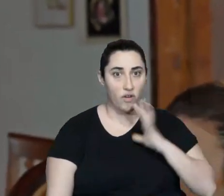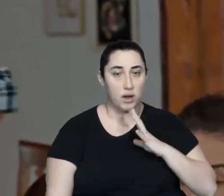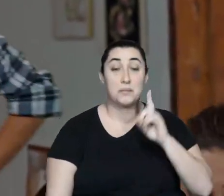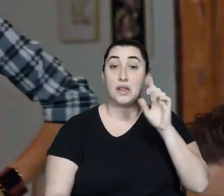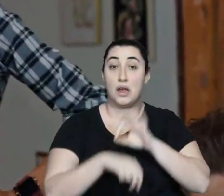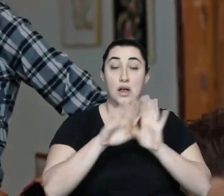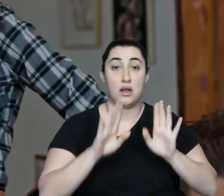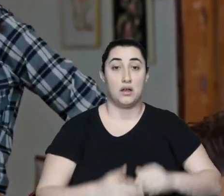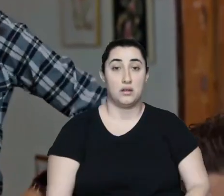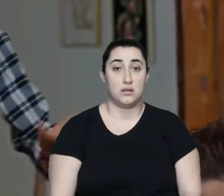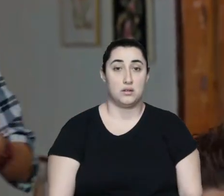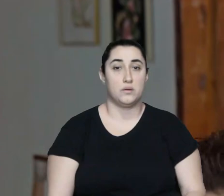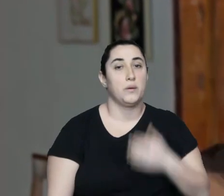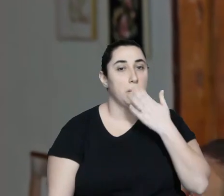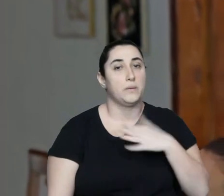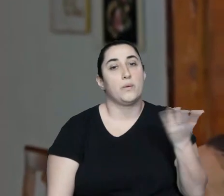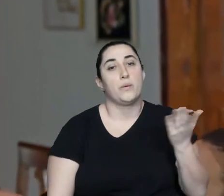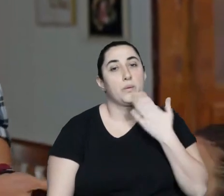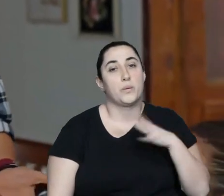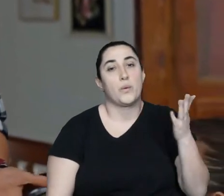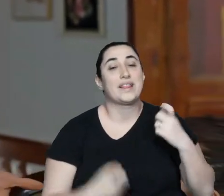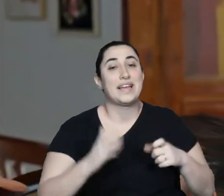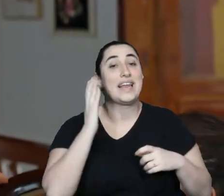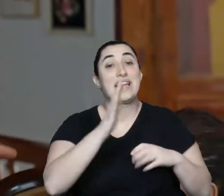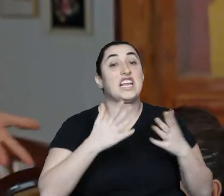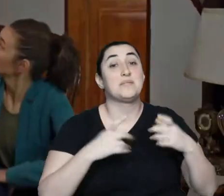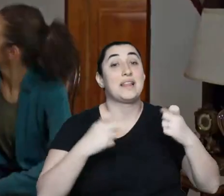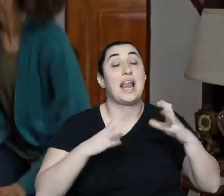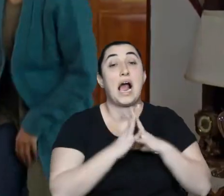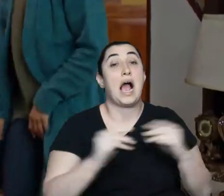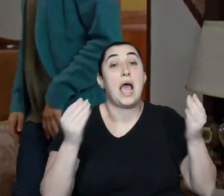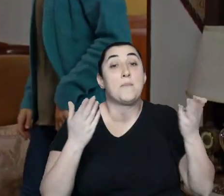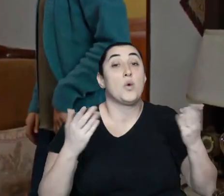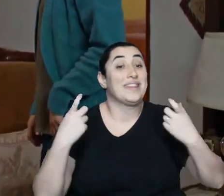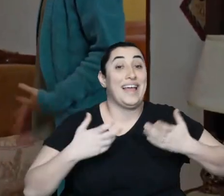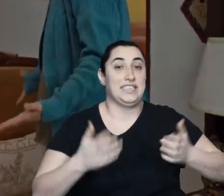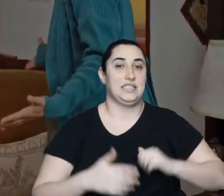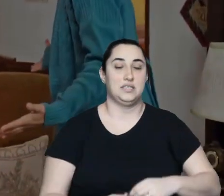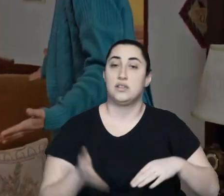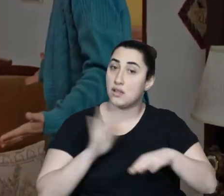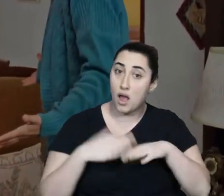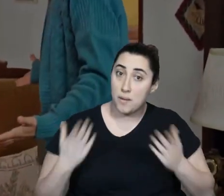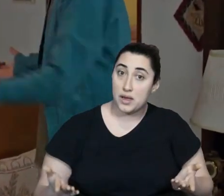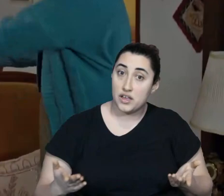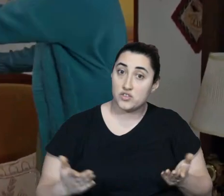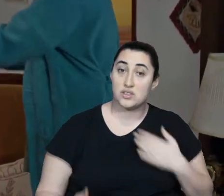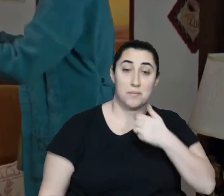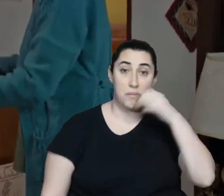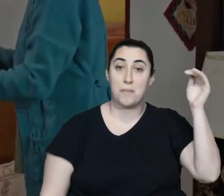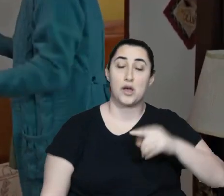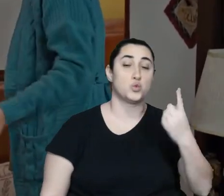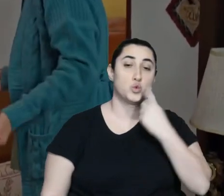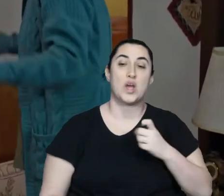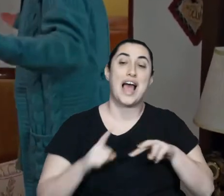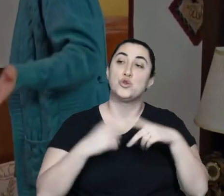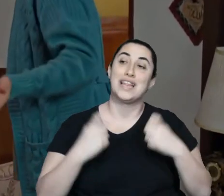dakika. Yok. Yok. Nereye gittin acaba? Nereye kayboldun bacım? Neredesin? Ne yapacağız peki? Babam gelse şimdi